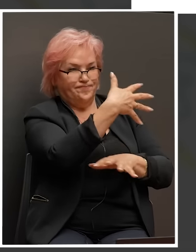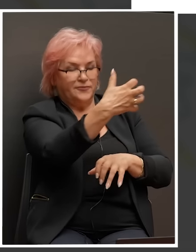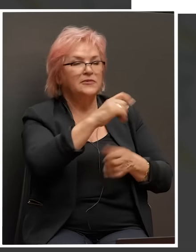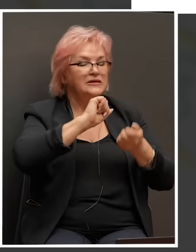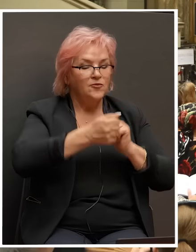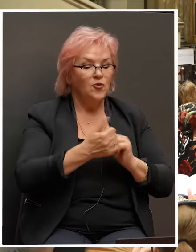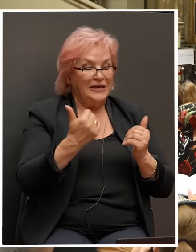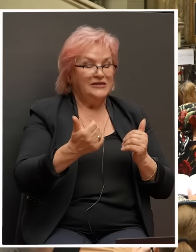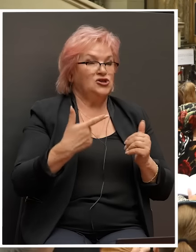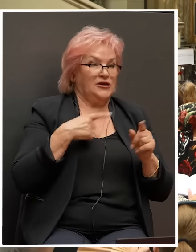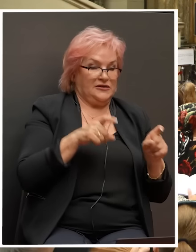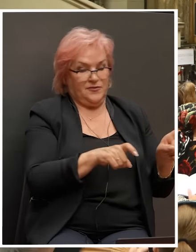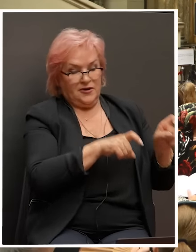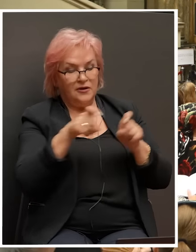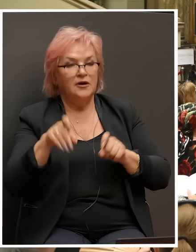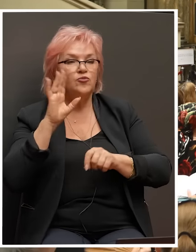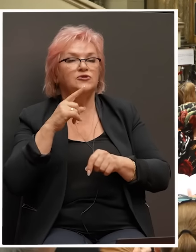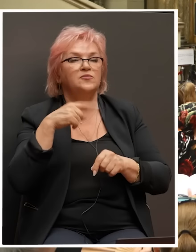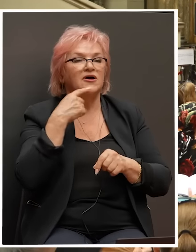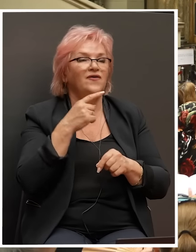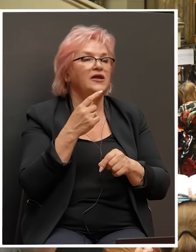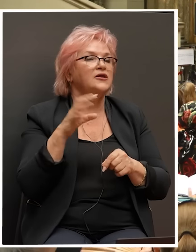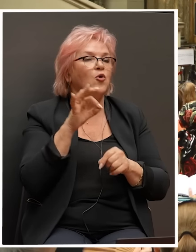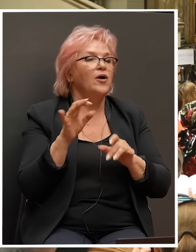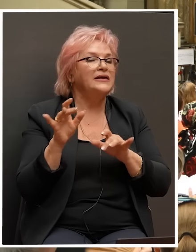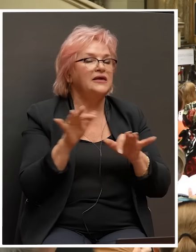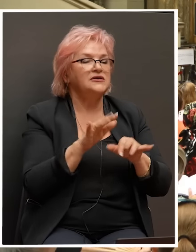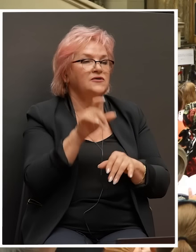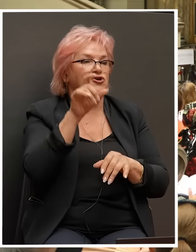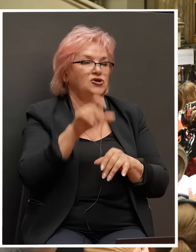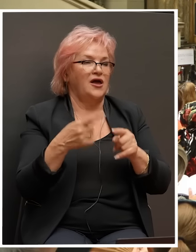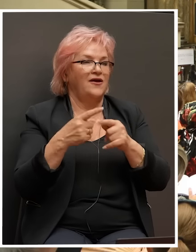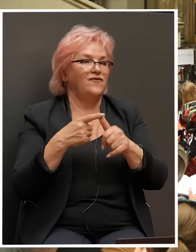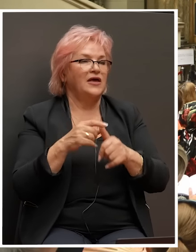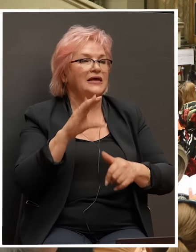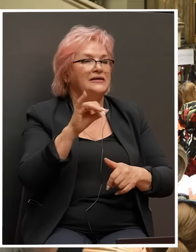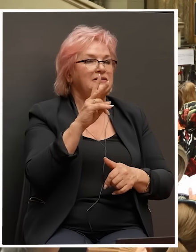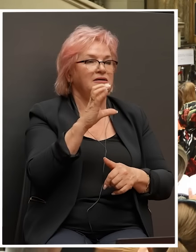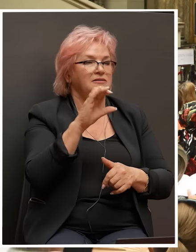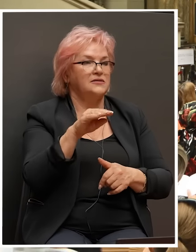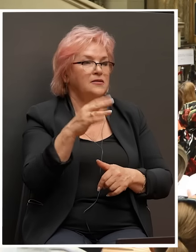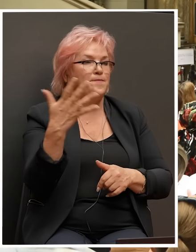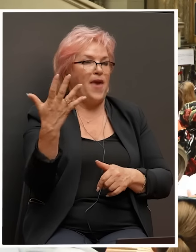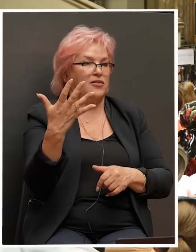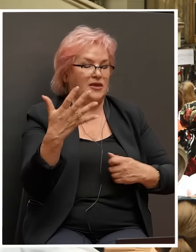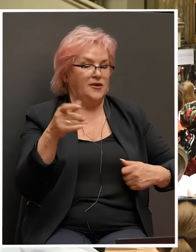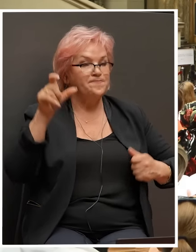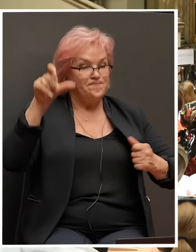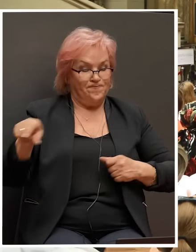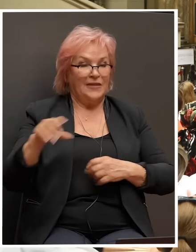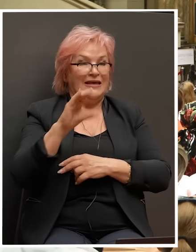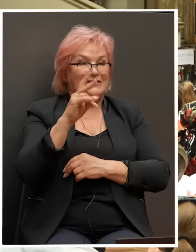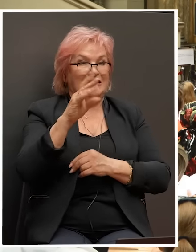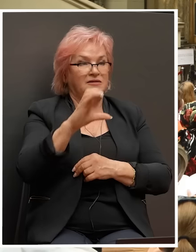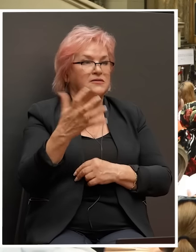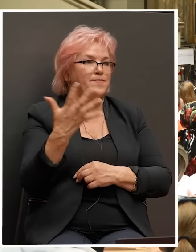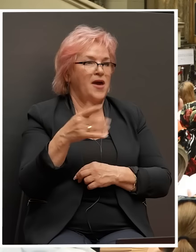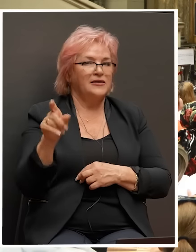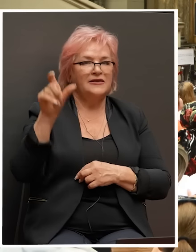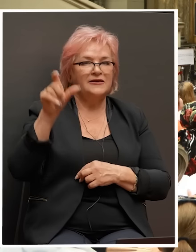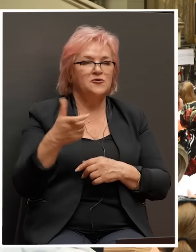потому что сейчас мы с вами будем говорить о действиях человека, которого звали Сикст V. Сикст V –